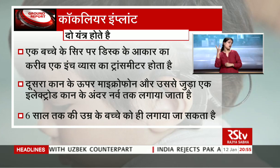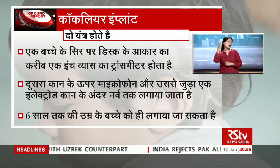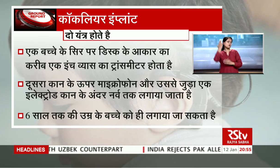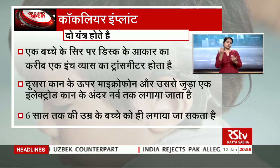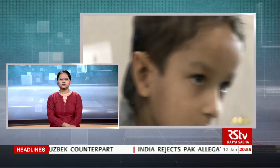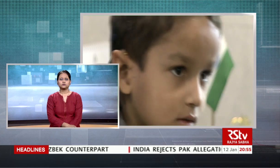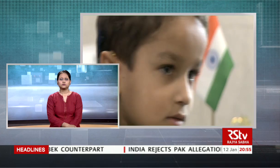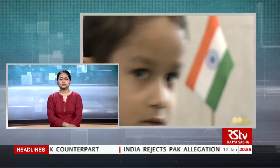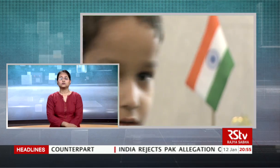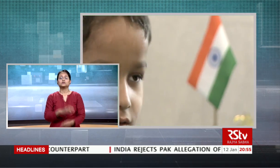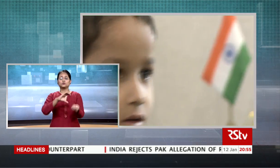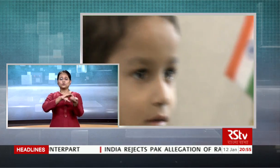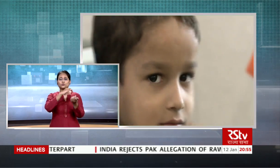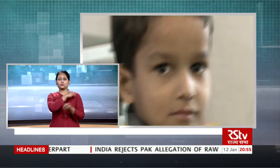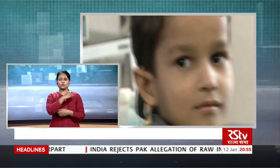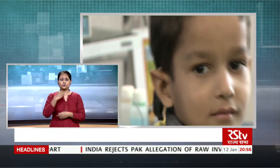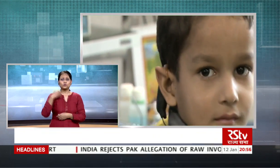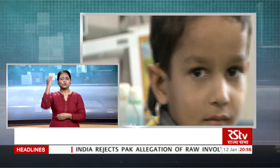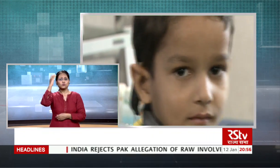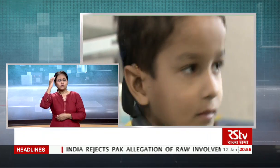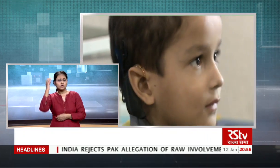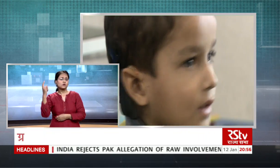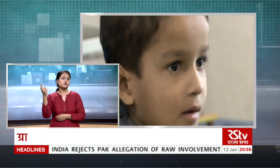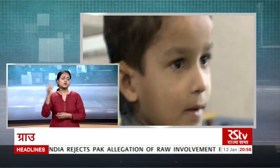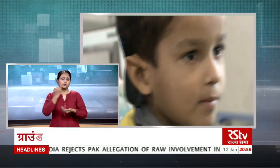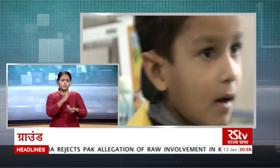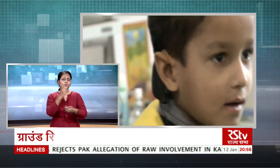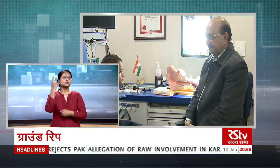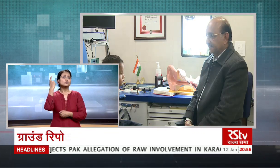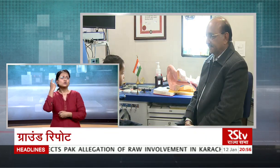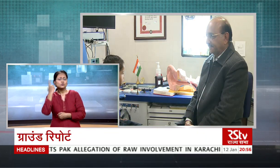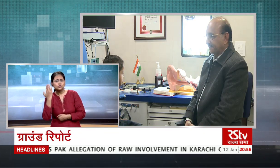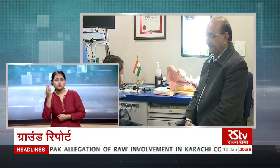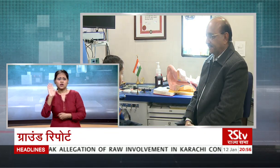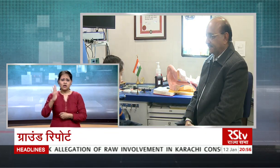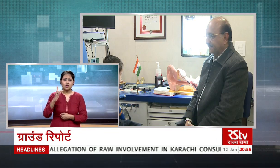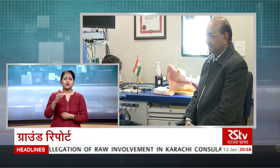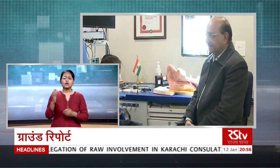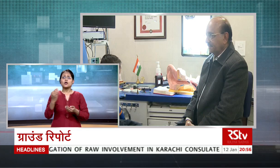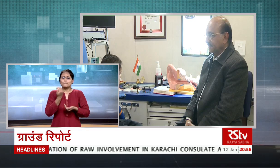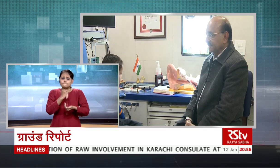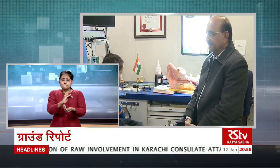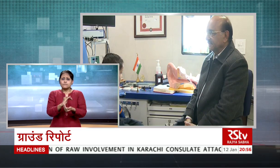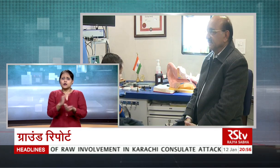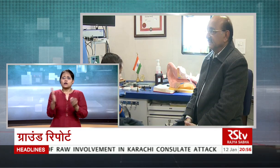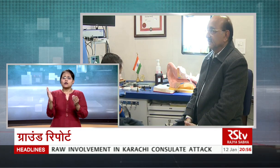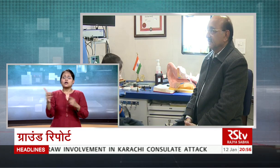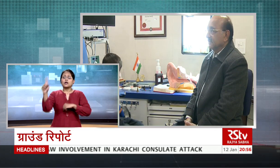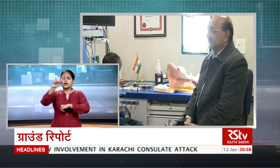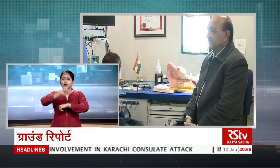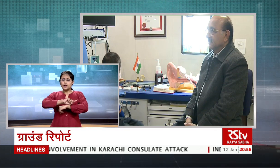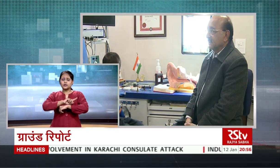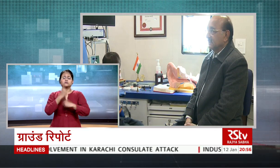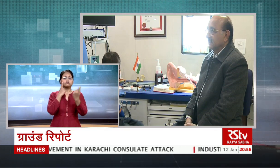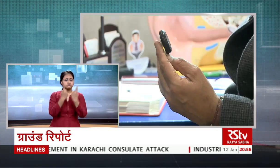है। डॉक्टर मानते हैं कि बच्चा सुन सकता है या नहीं, इसकी जांच उसके पैदा होने के 1 दिन में ही की